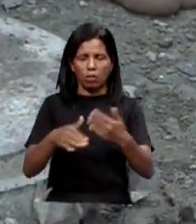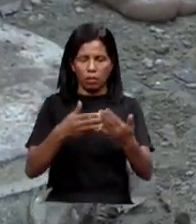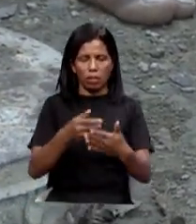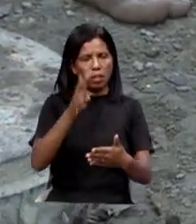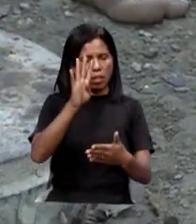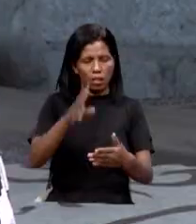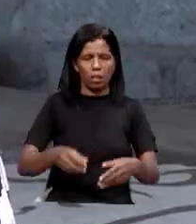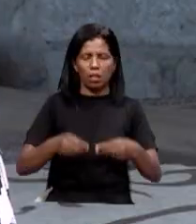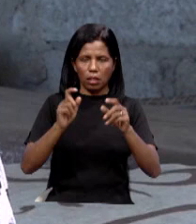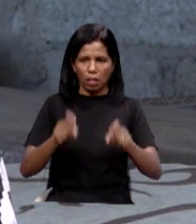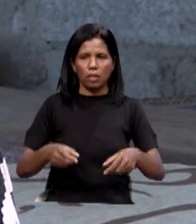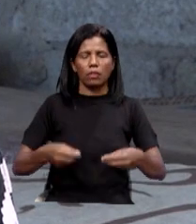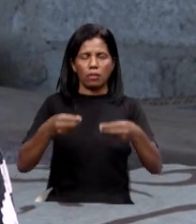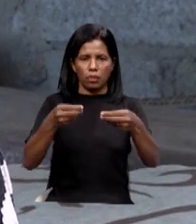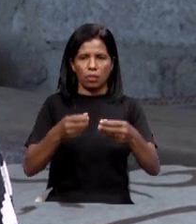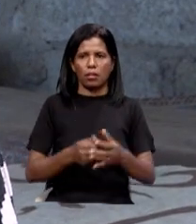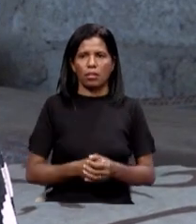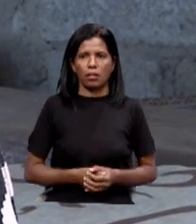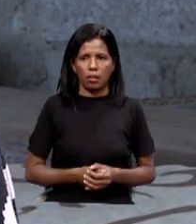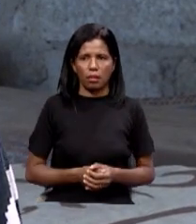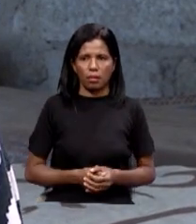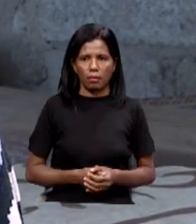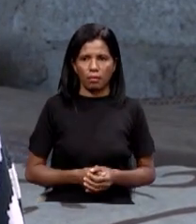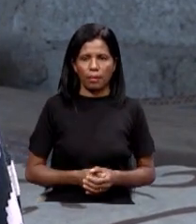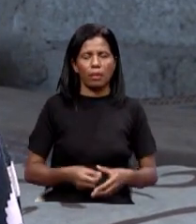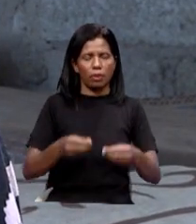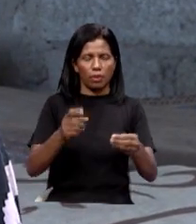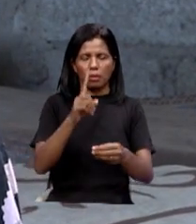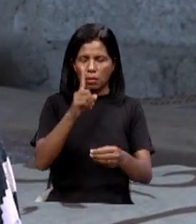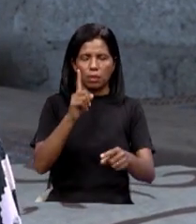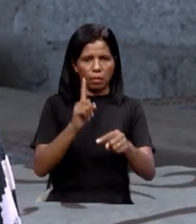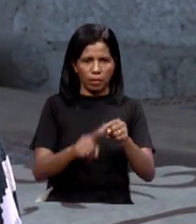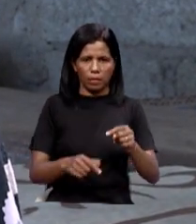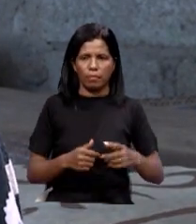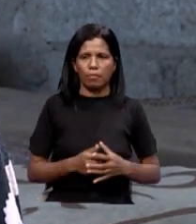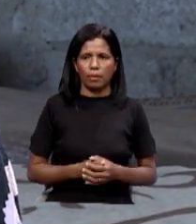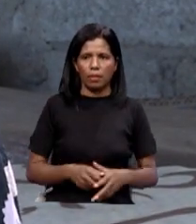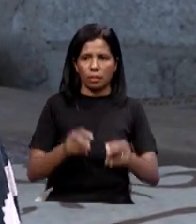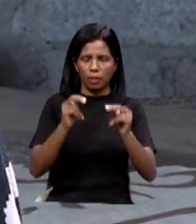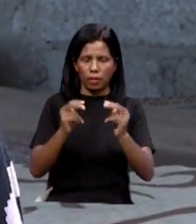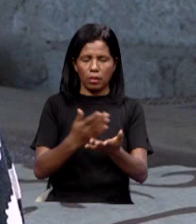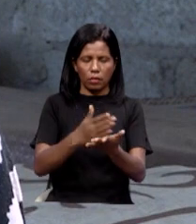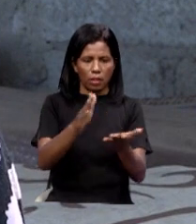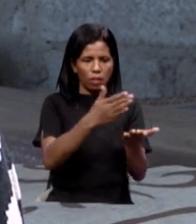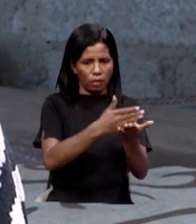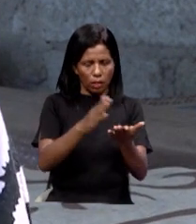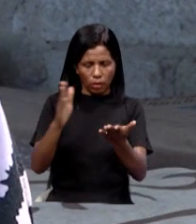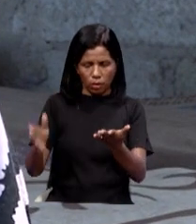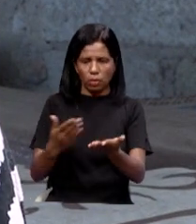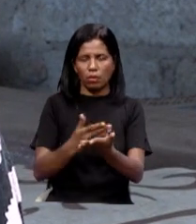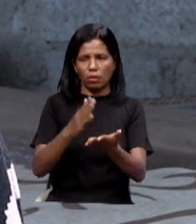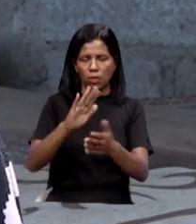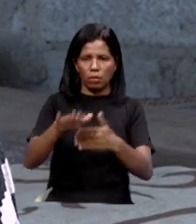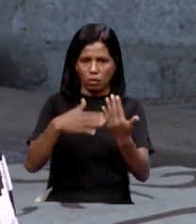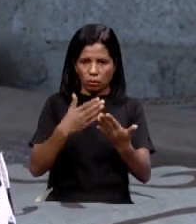tinggi foto tu. Hat ida malah bela la berkorit bayi dia mus la beli. Nen tinggi payah tu serai kar dia berhola ida ni hola ni serai berhola